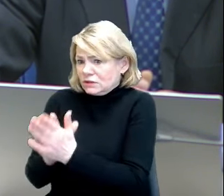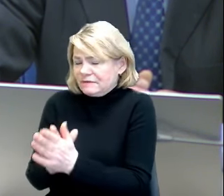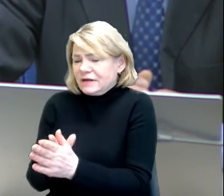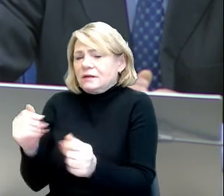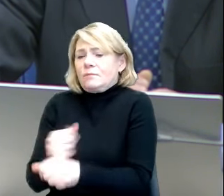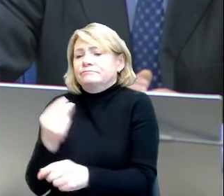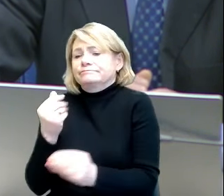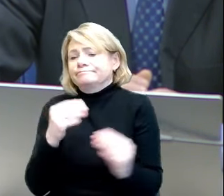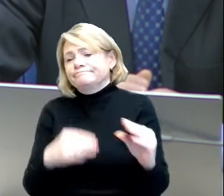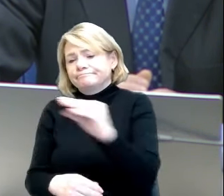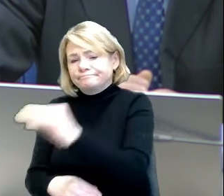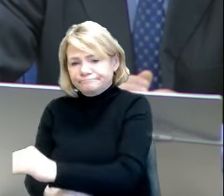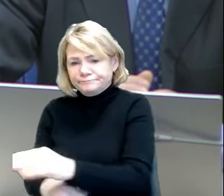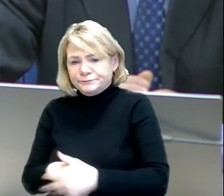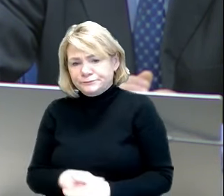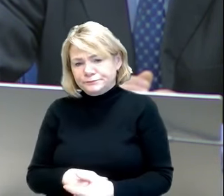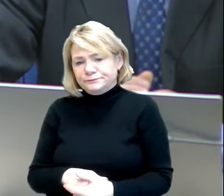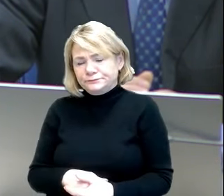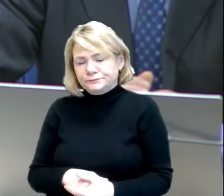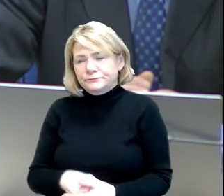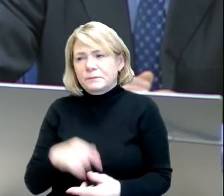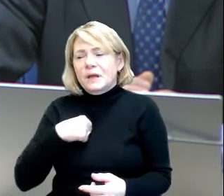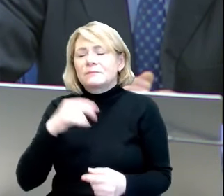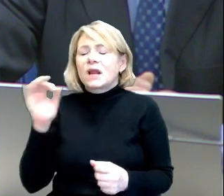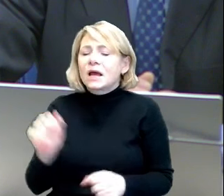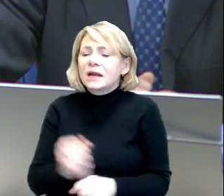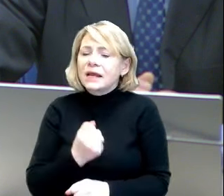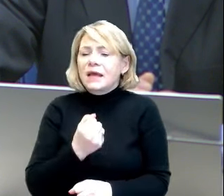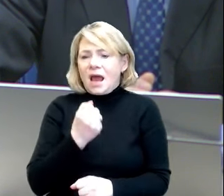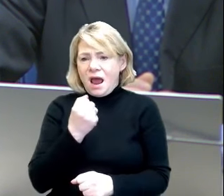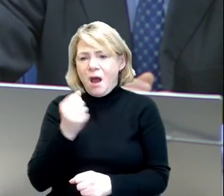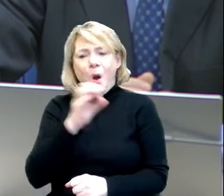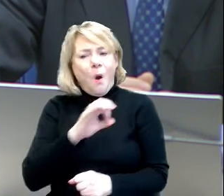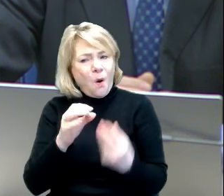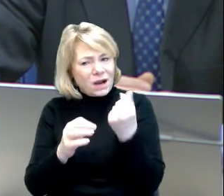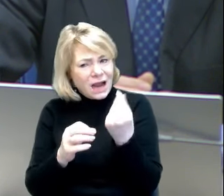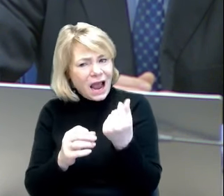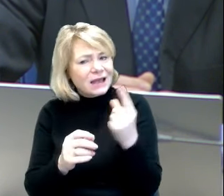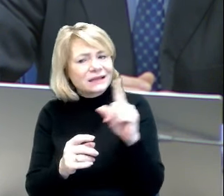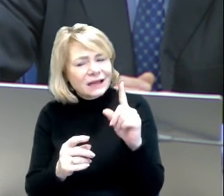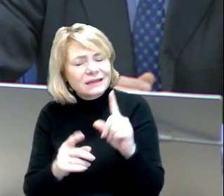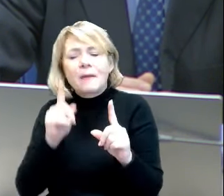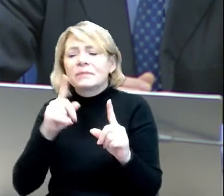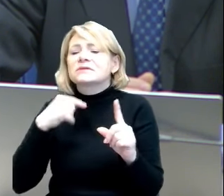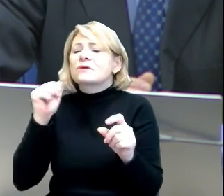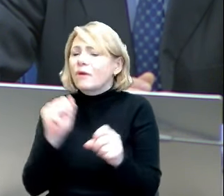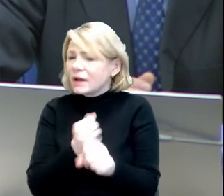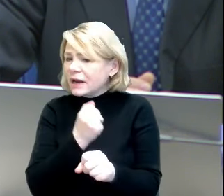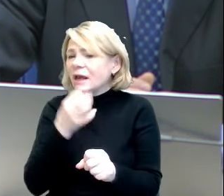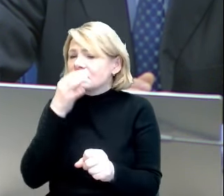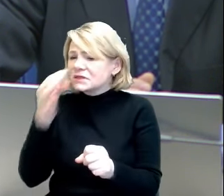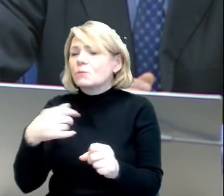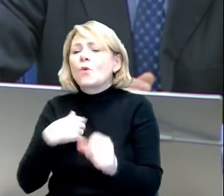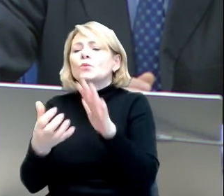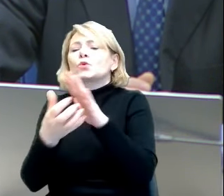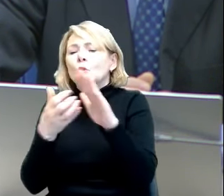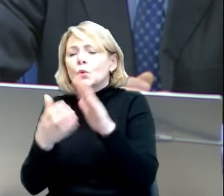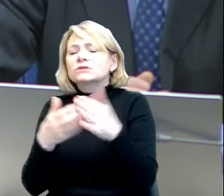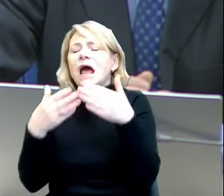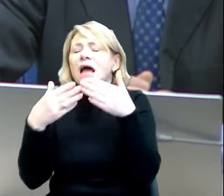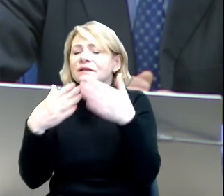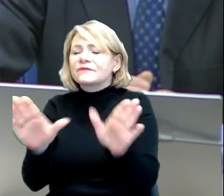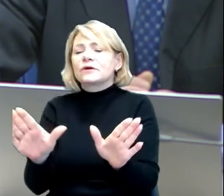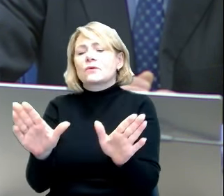mes turėtume kalbėti ne apie pačią kainą bet apie tai kad pas mus trūksta atvirų sporto aikštelių skirtų